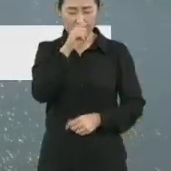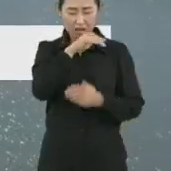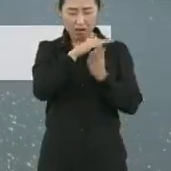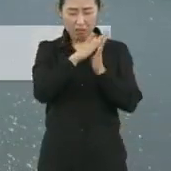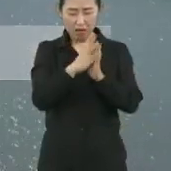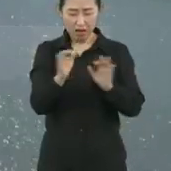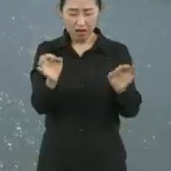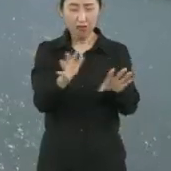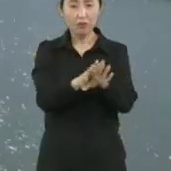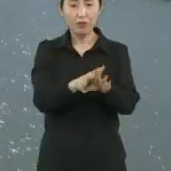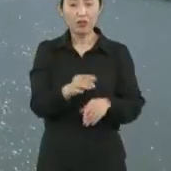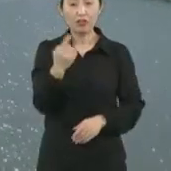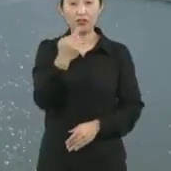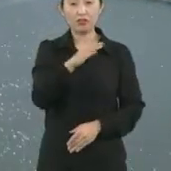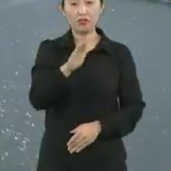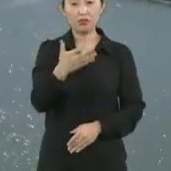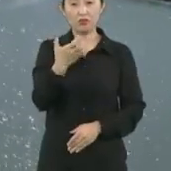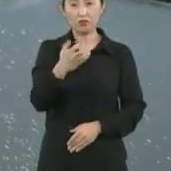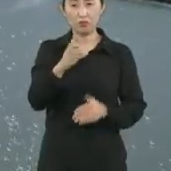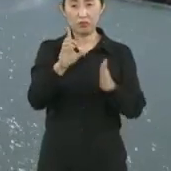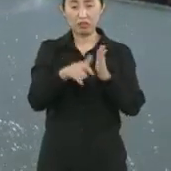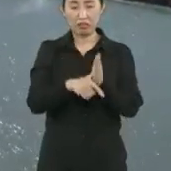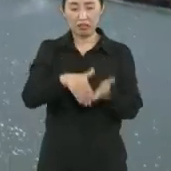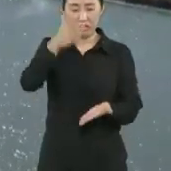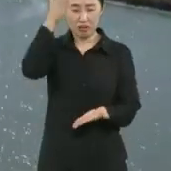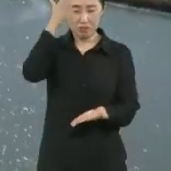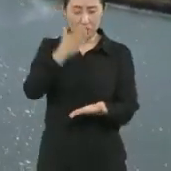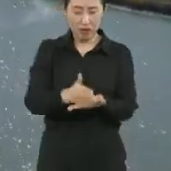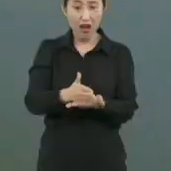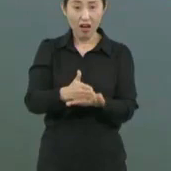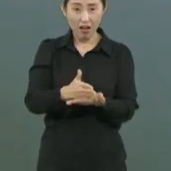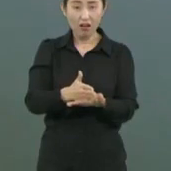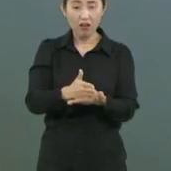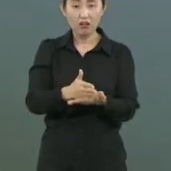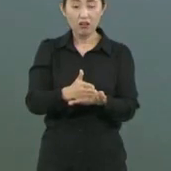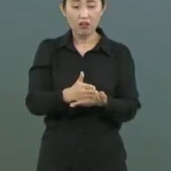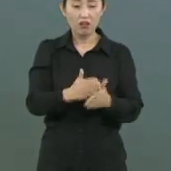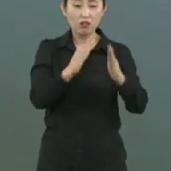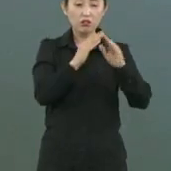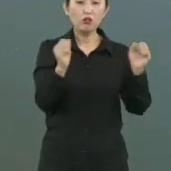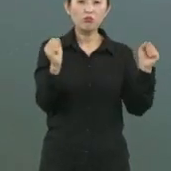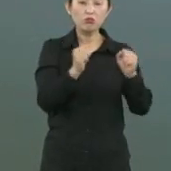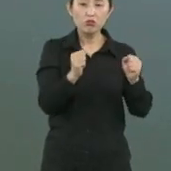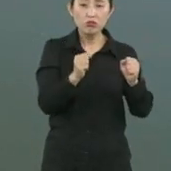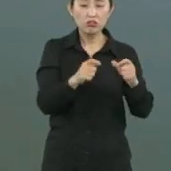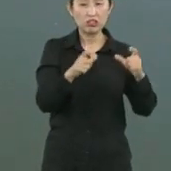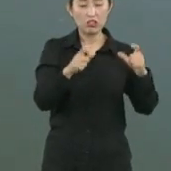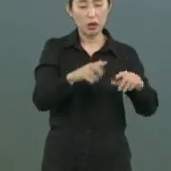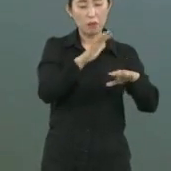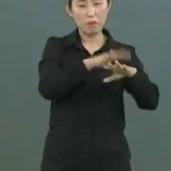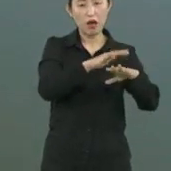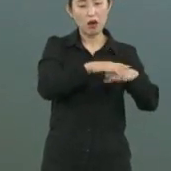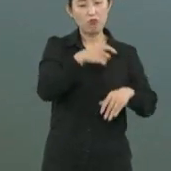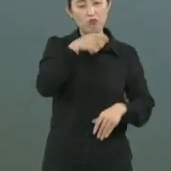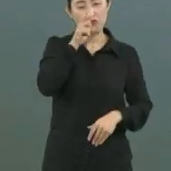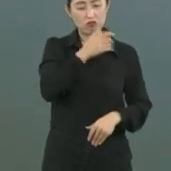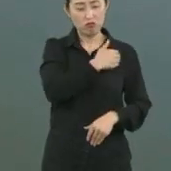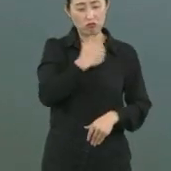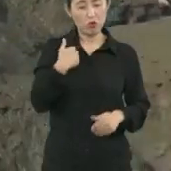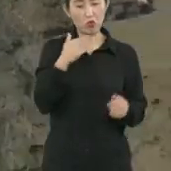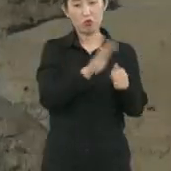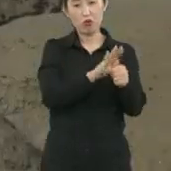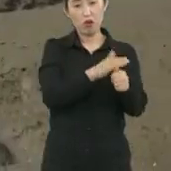없습니다. 1990년 완전히 막힌 금강 하구뚝은 전북 지역 농업용수 확보에는 큰 역할을 하고